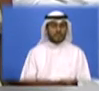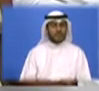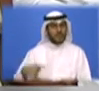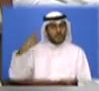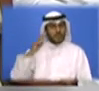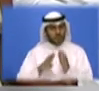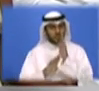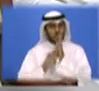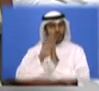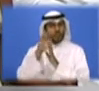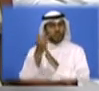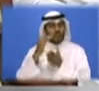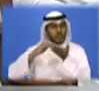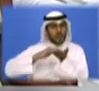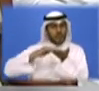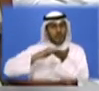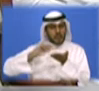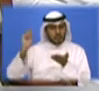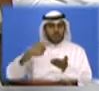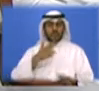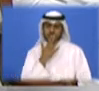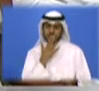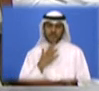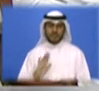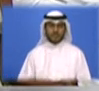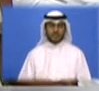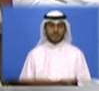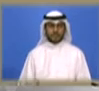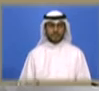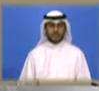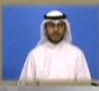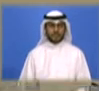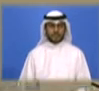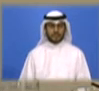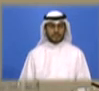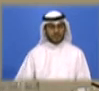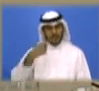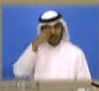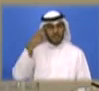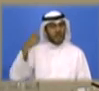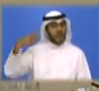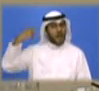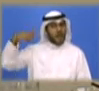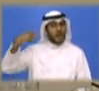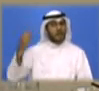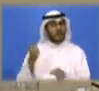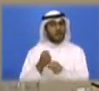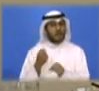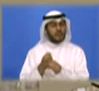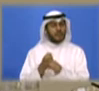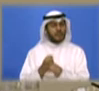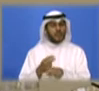شأنه خدمة المواطنين لأداء فريضة الحج. من الدول السباقة في هذا النظام،